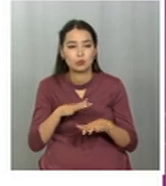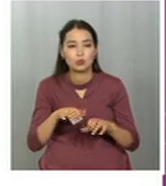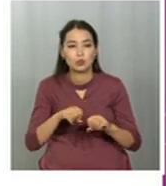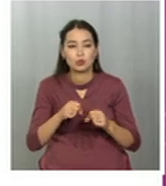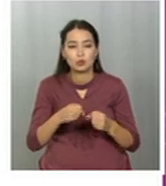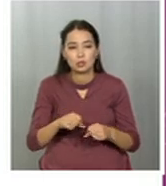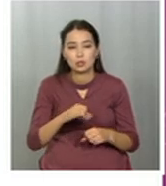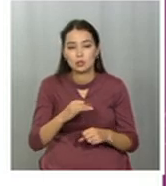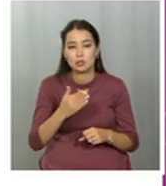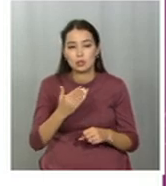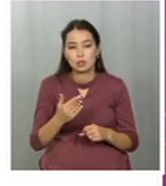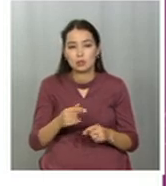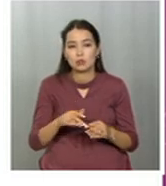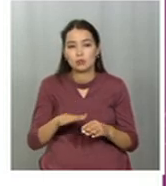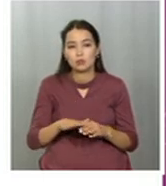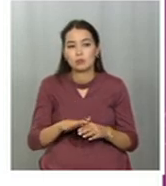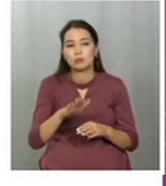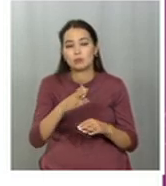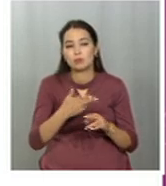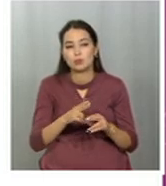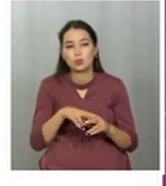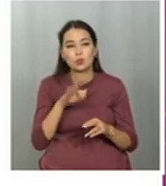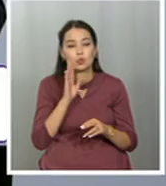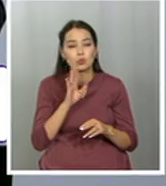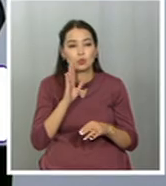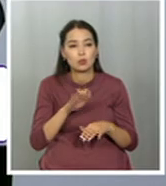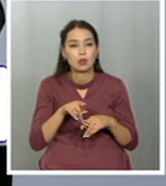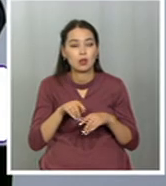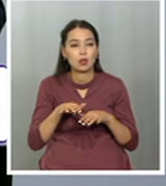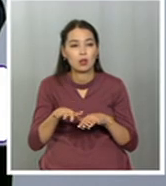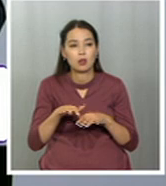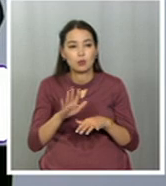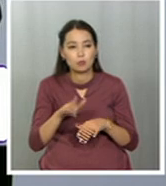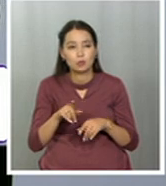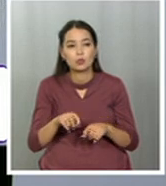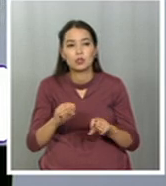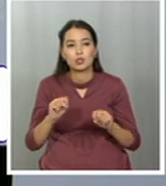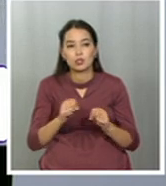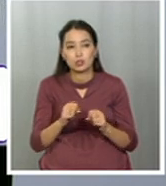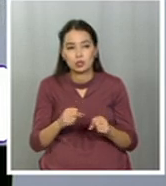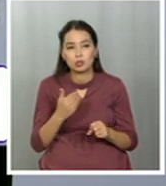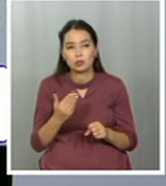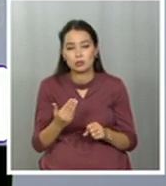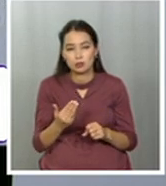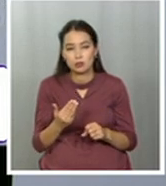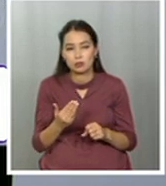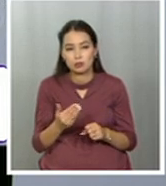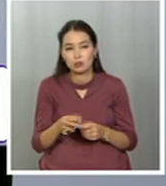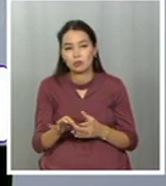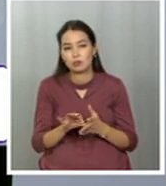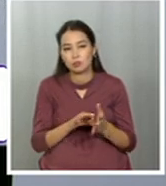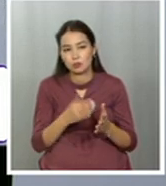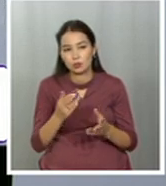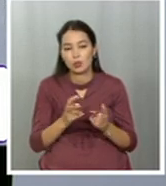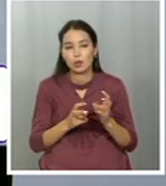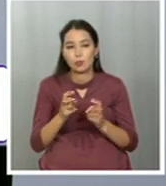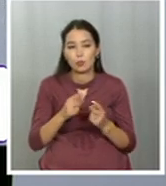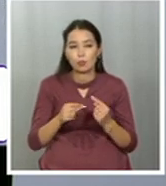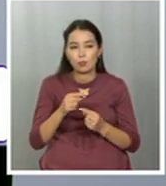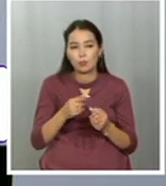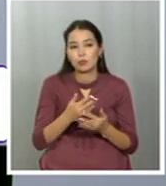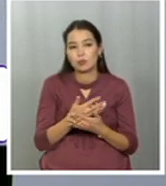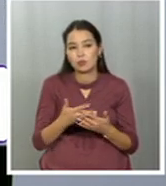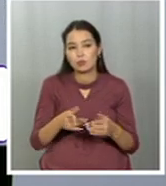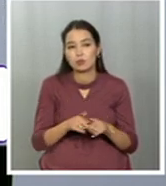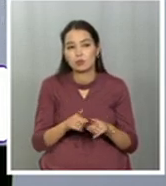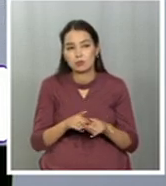қанша биіктікке көтеріліп су ағатын болса, ол жылдам, яғни біз көздеген өнеркәсіптерге немесе аумақтарға суды